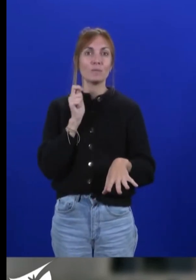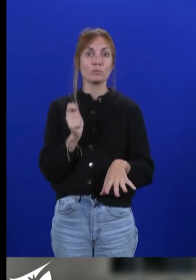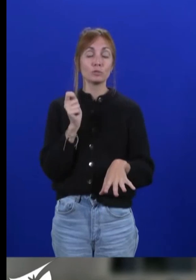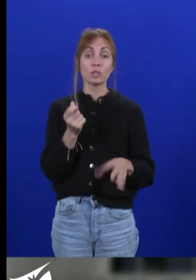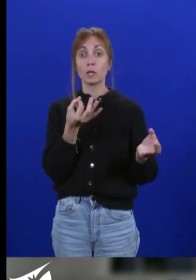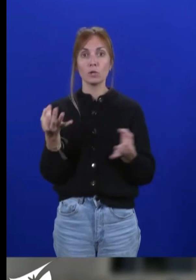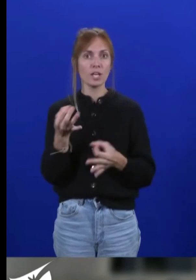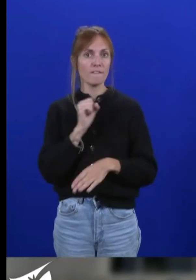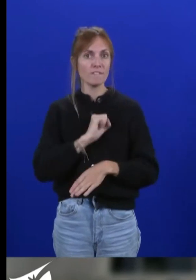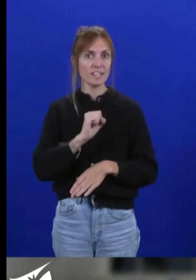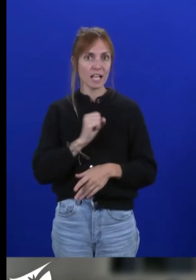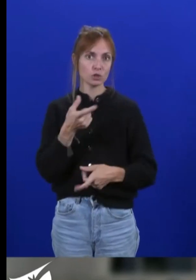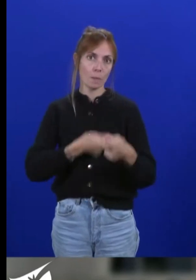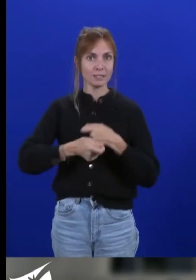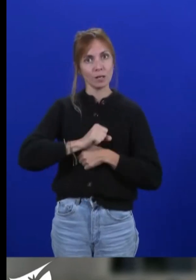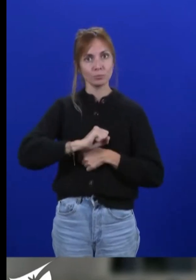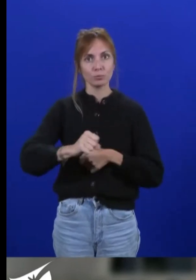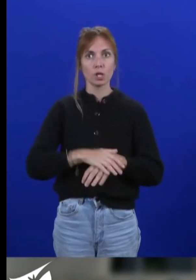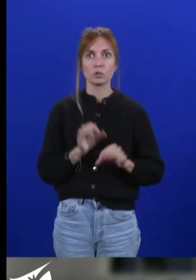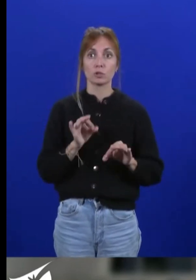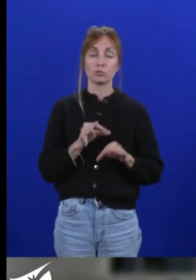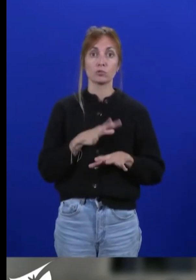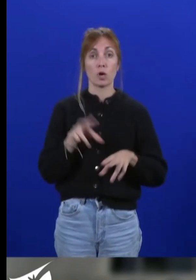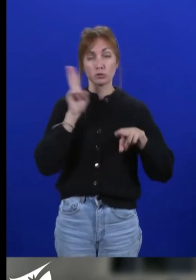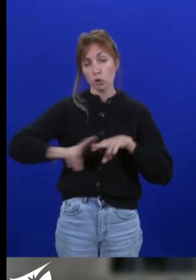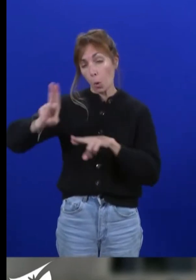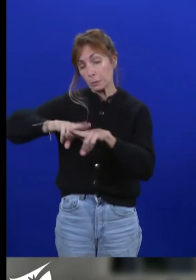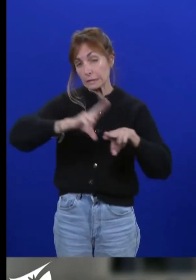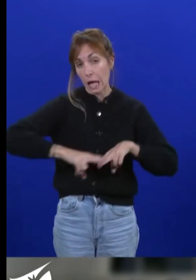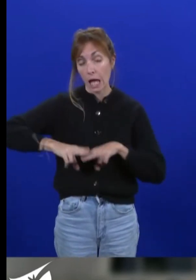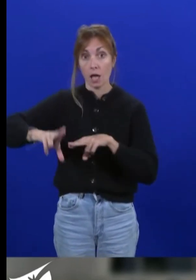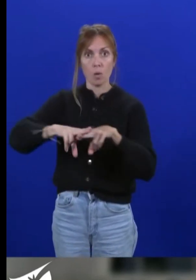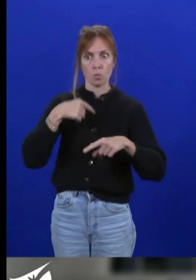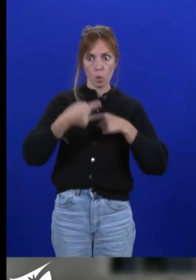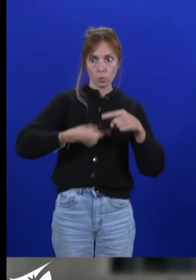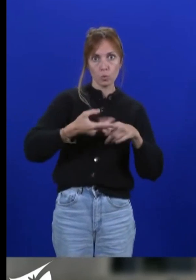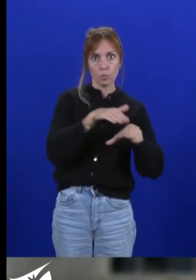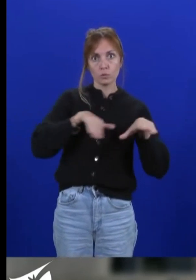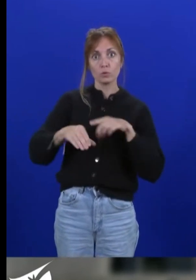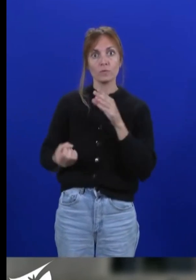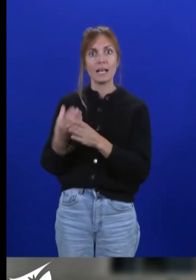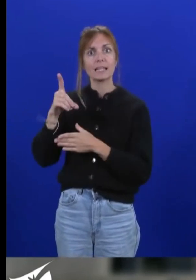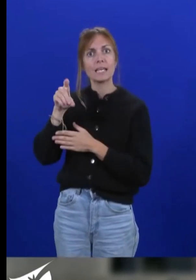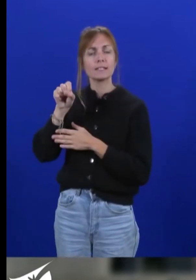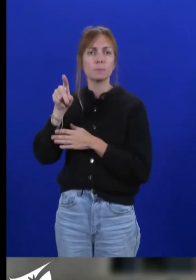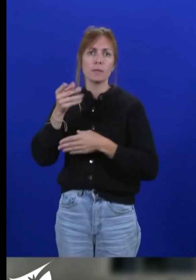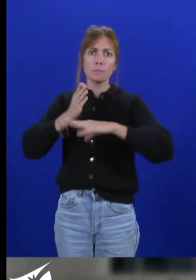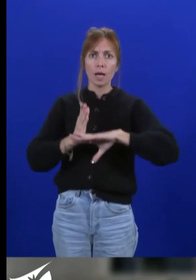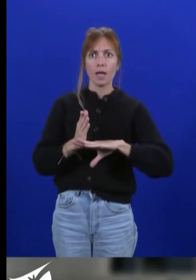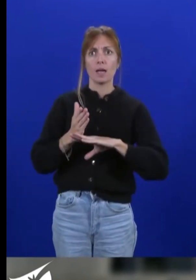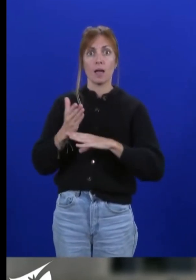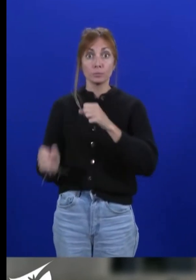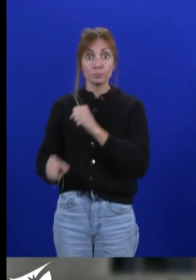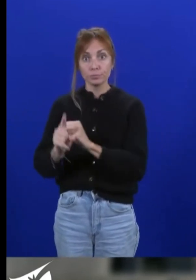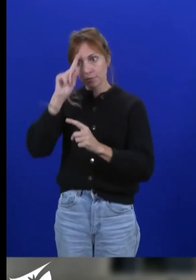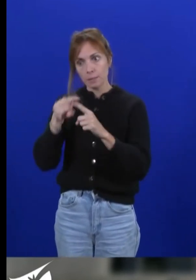régulières. Au-delà des grands chantiers nécessaires au maillage attendu par les usagers, la nouvelle DSP prévoit également des avancées en matière